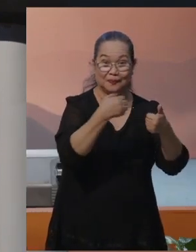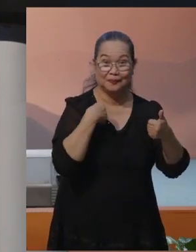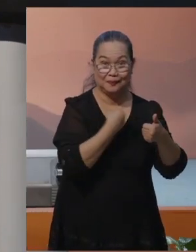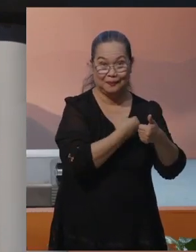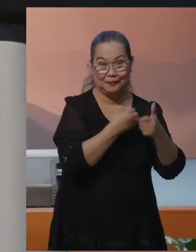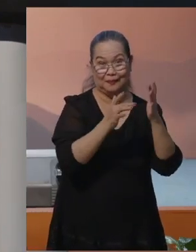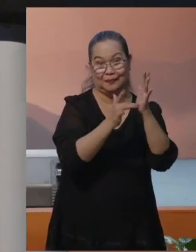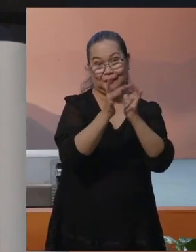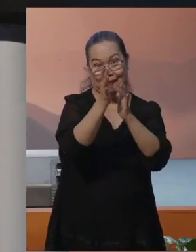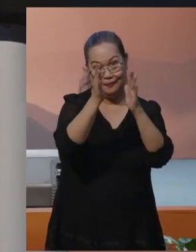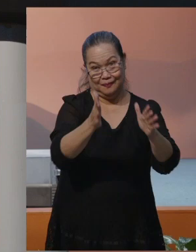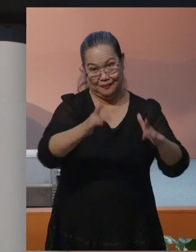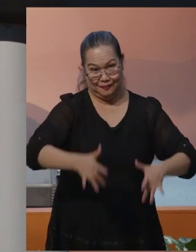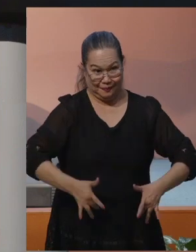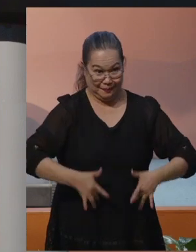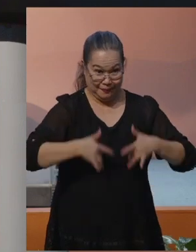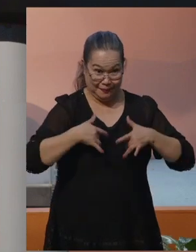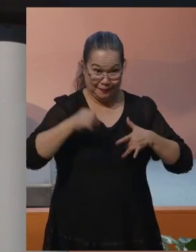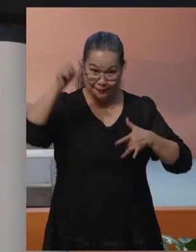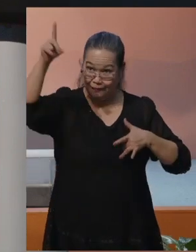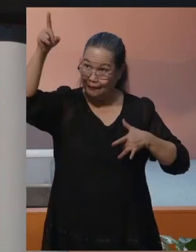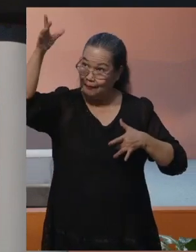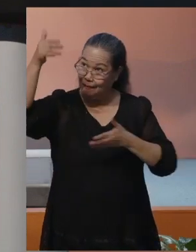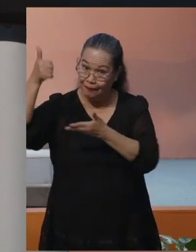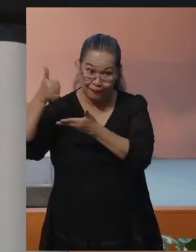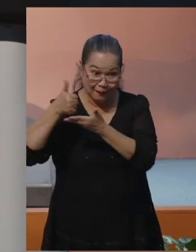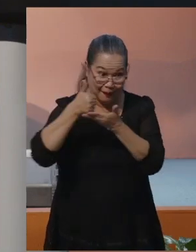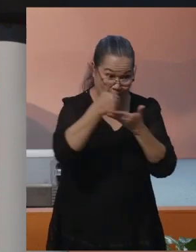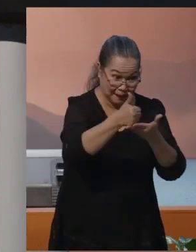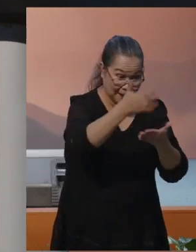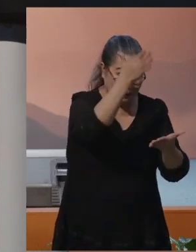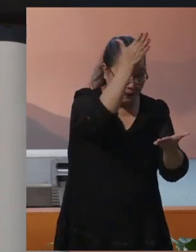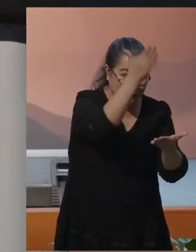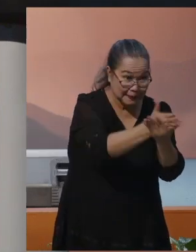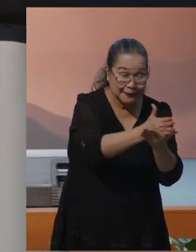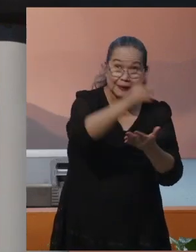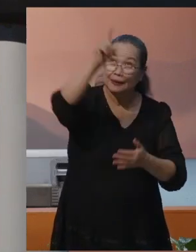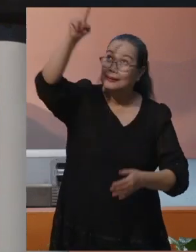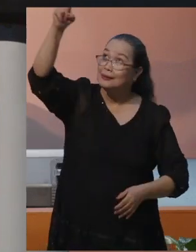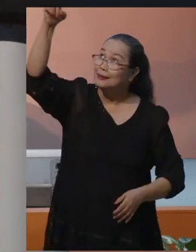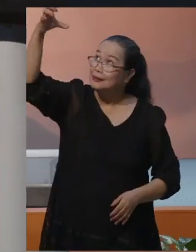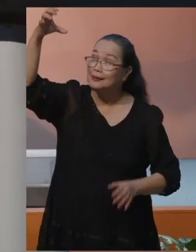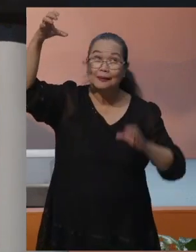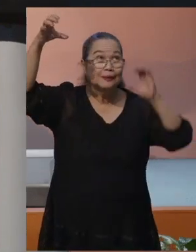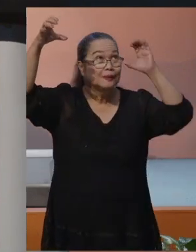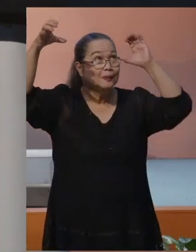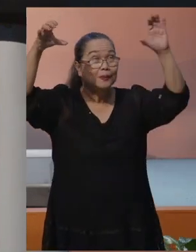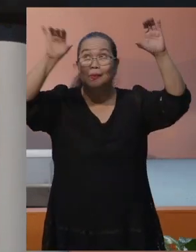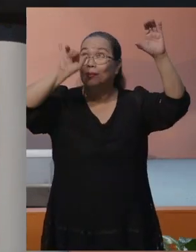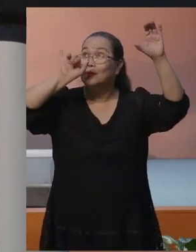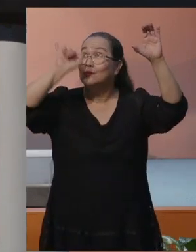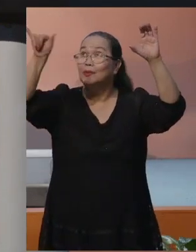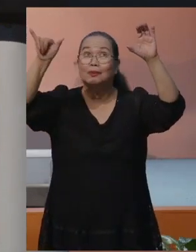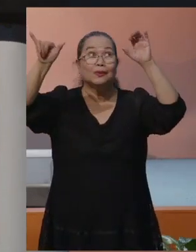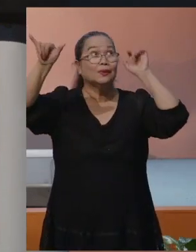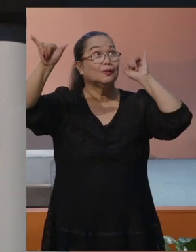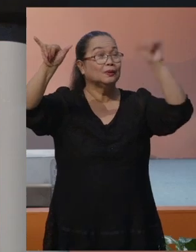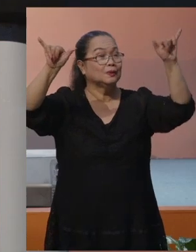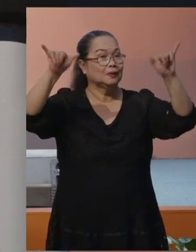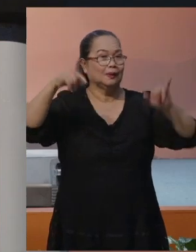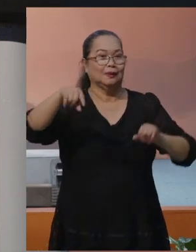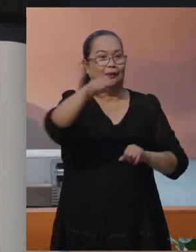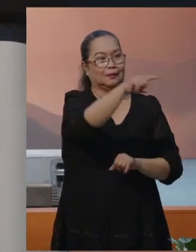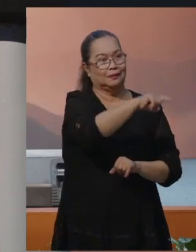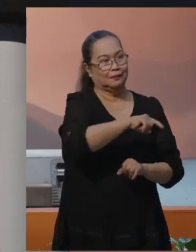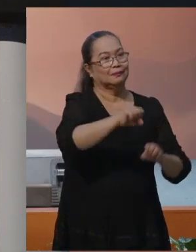Kristo Jesus. Kung natulungan niya at napahinto niya ang araw at ang buwan, kaya ba